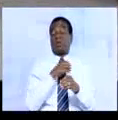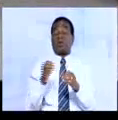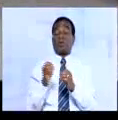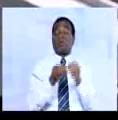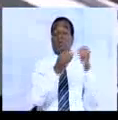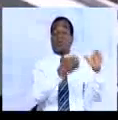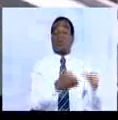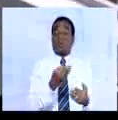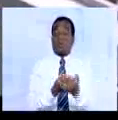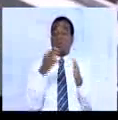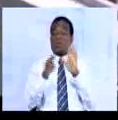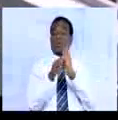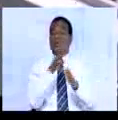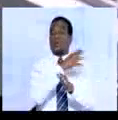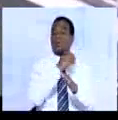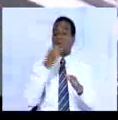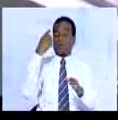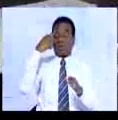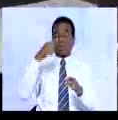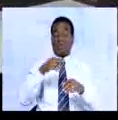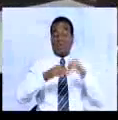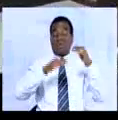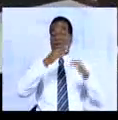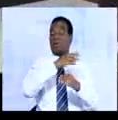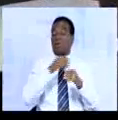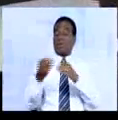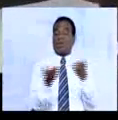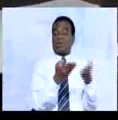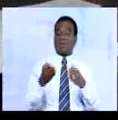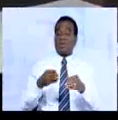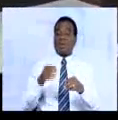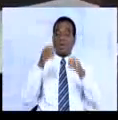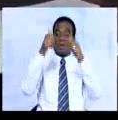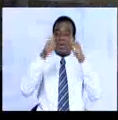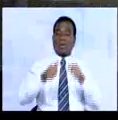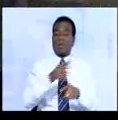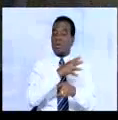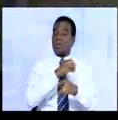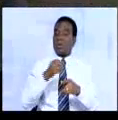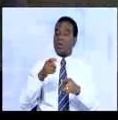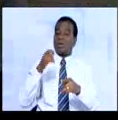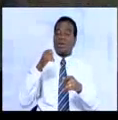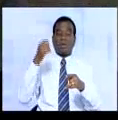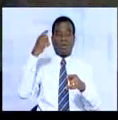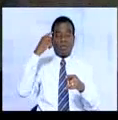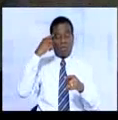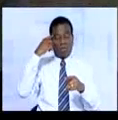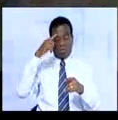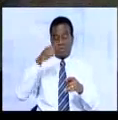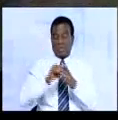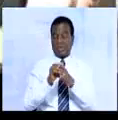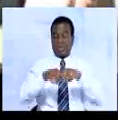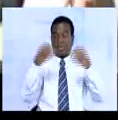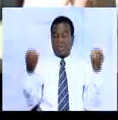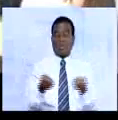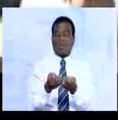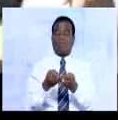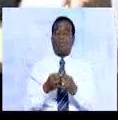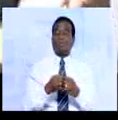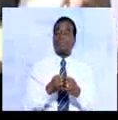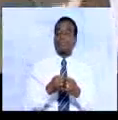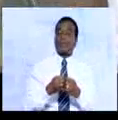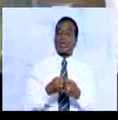de financement, l'inadéquation des services bancaires et les compétences limitées des dirigeants en management d'entreprise et en